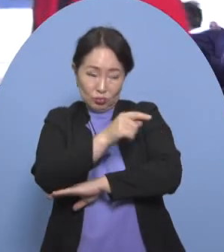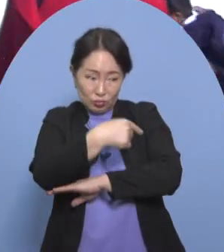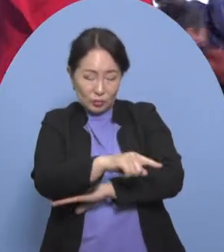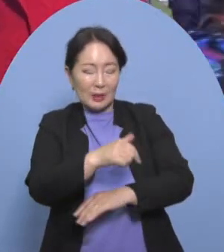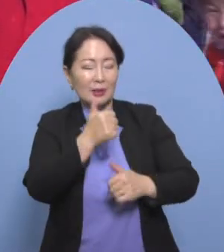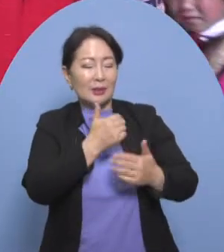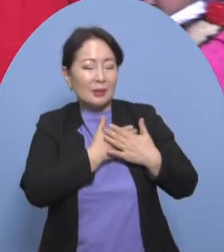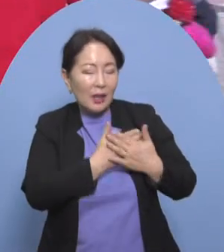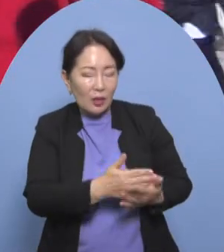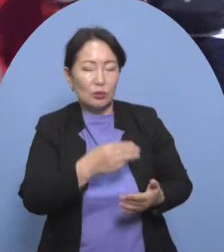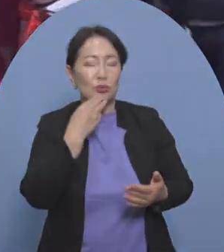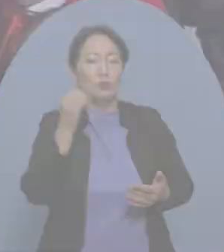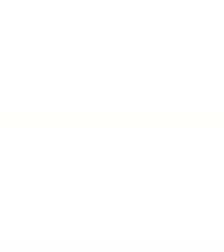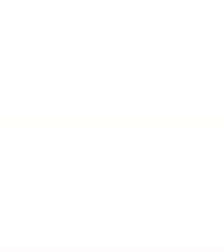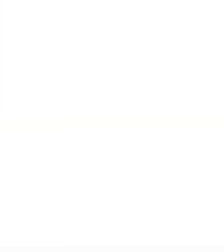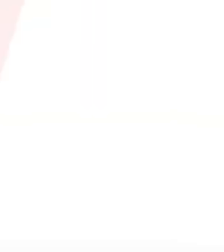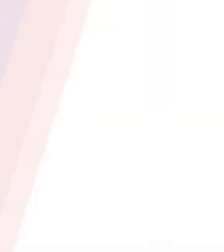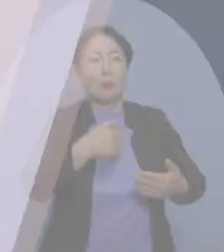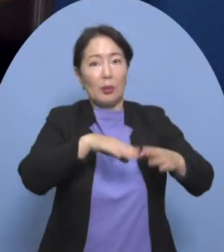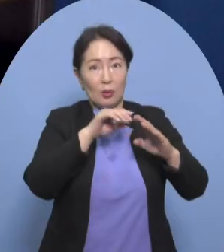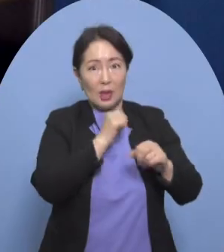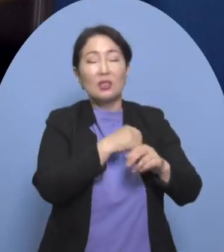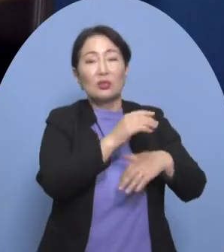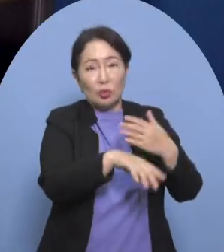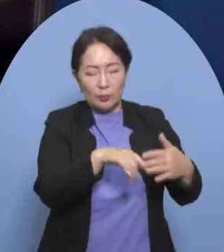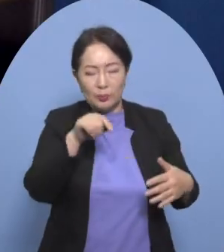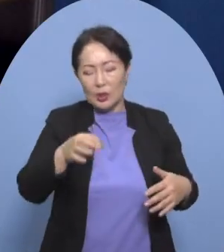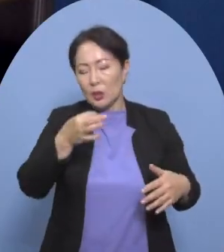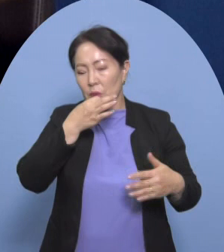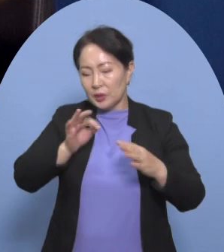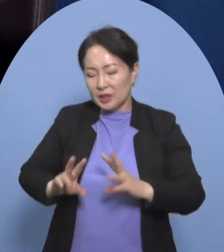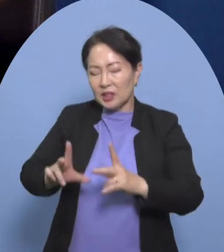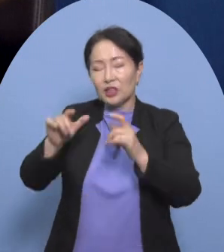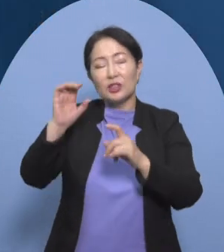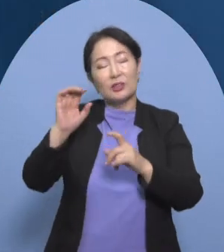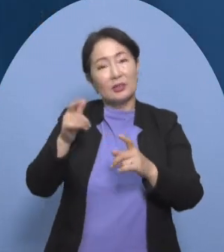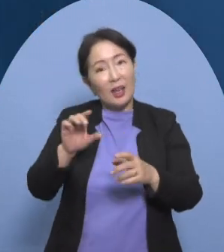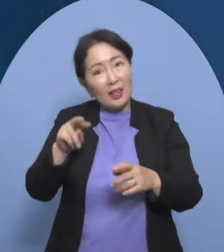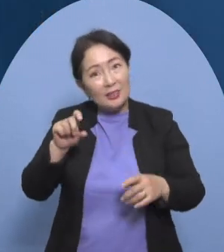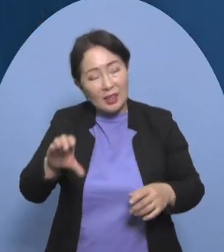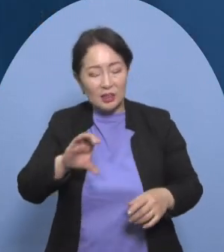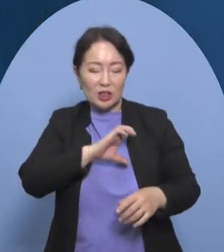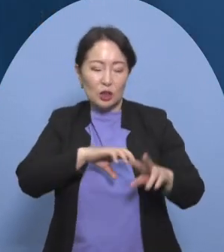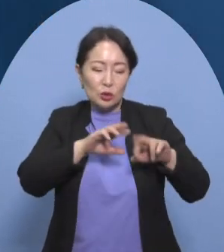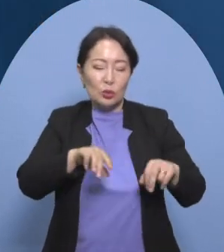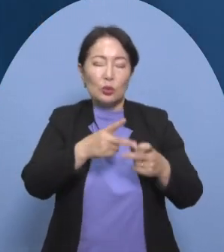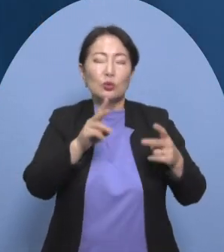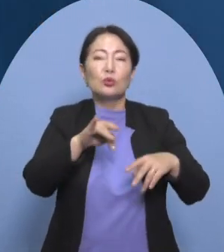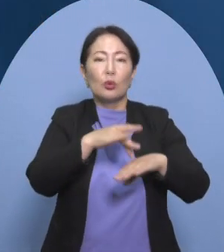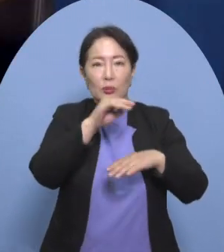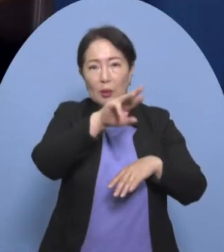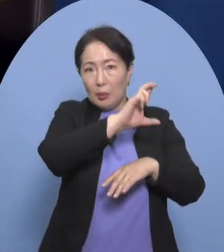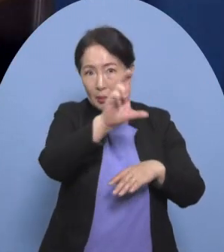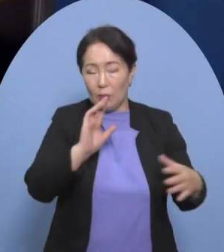ёсны клубыг байгуулж ажиллаж эхэлсэн. За энэ удаагийн уулзалтыг өрдсөн сэргийлэх соён гэрүүл хэлцээс сэтгэл судлалын үндэсний төв төрийн бүс байгуулгатай